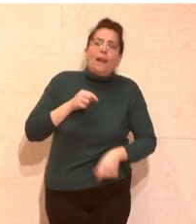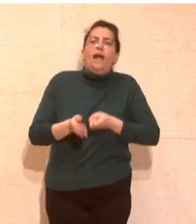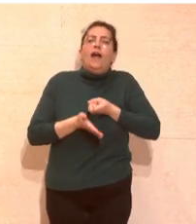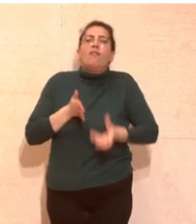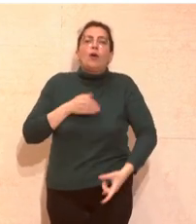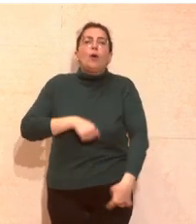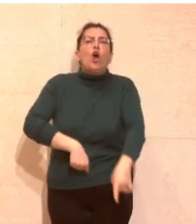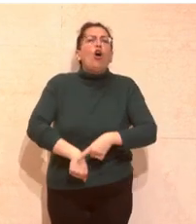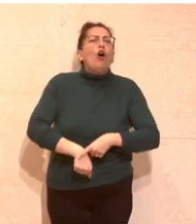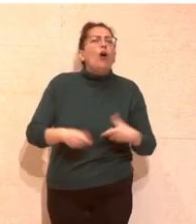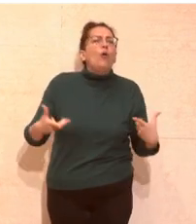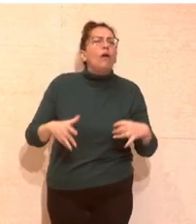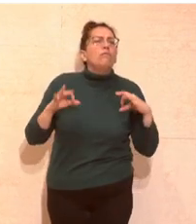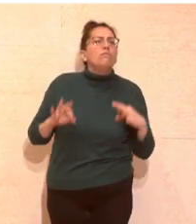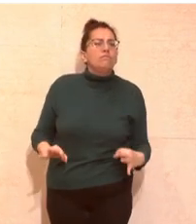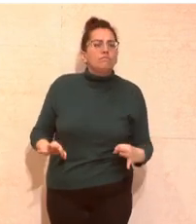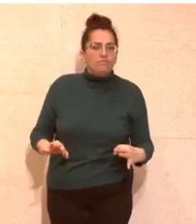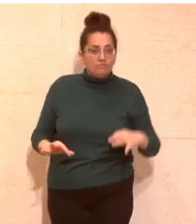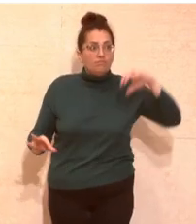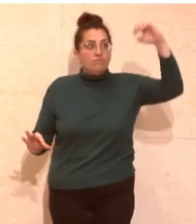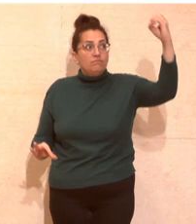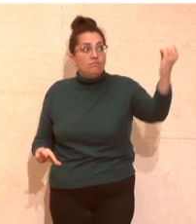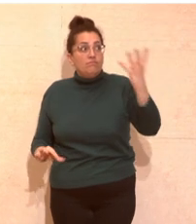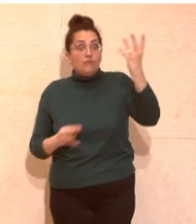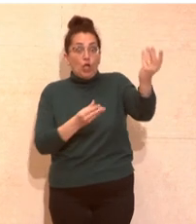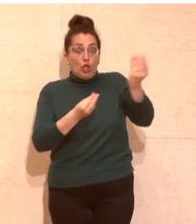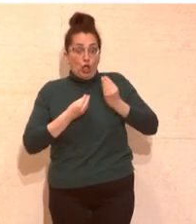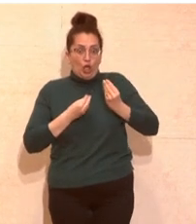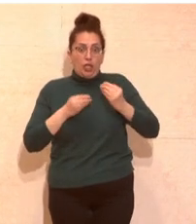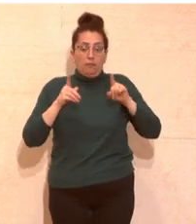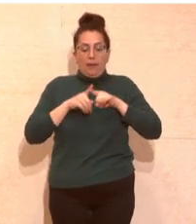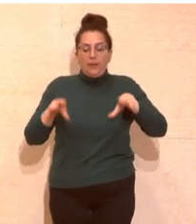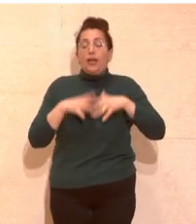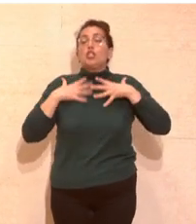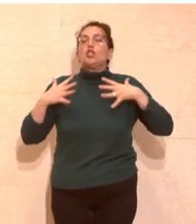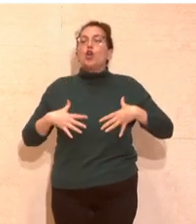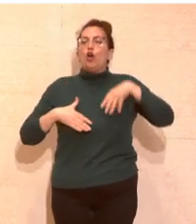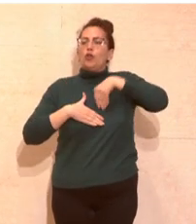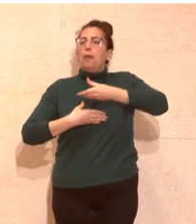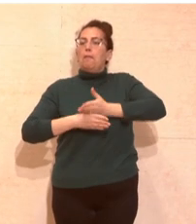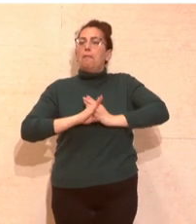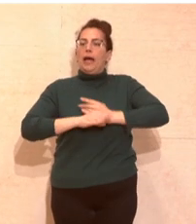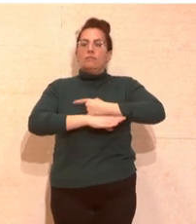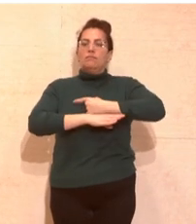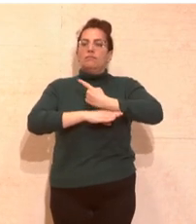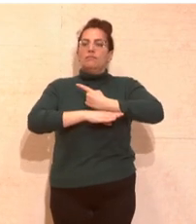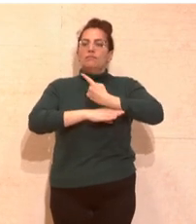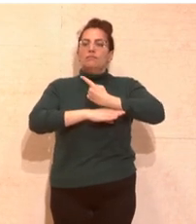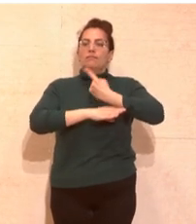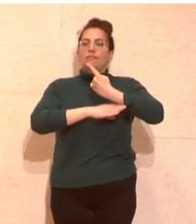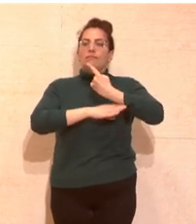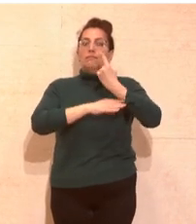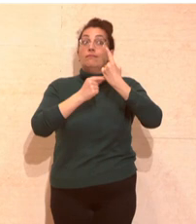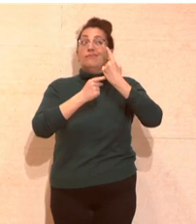la lumière ajuste nos horloges internes. Et on va voir que c'est important chez les jeunes. Alors, à côté de ça,